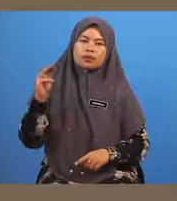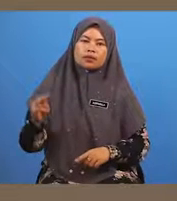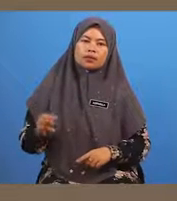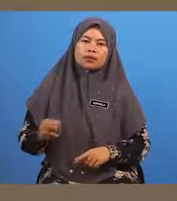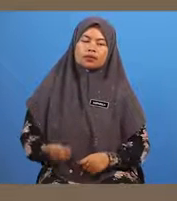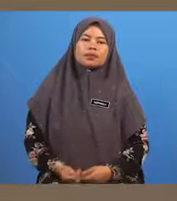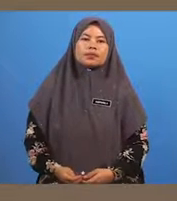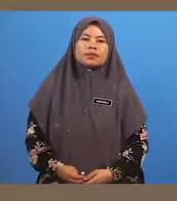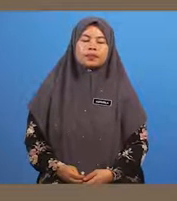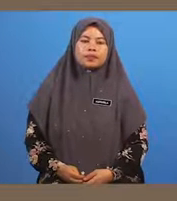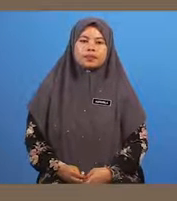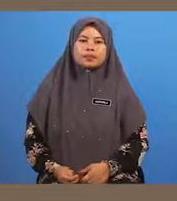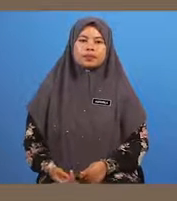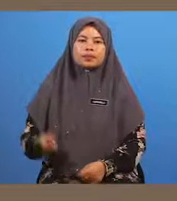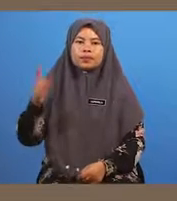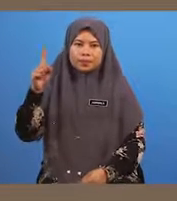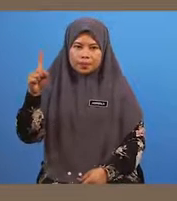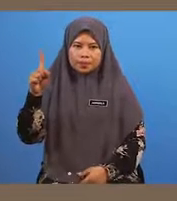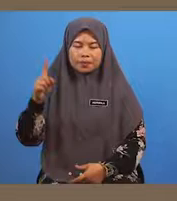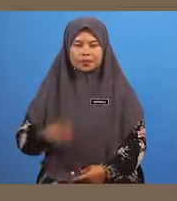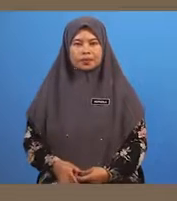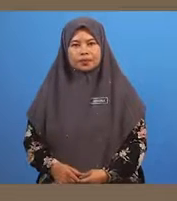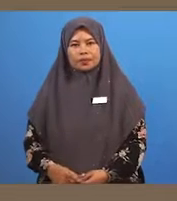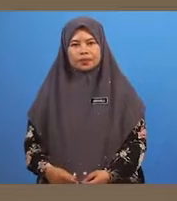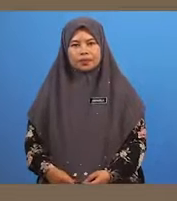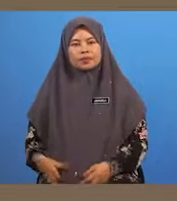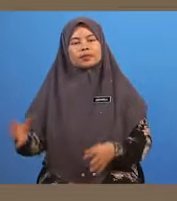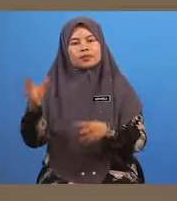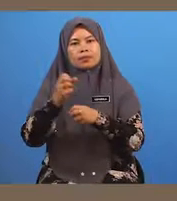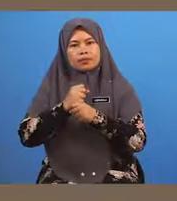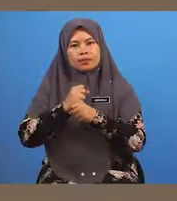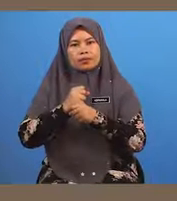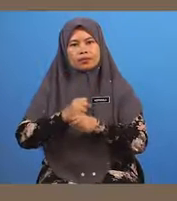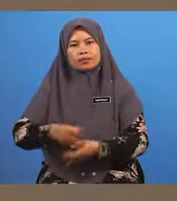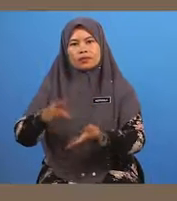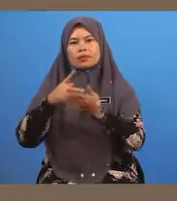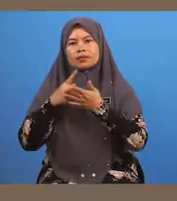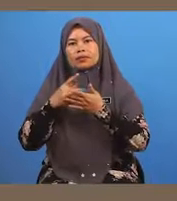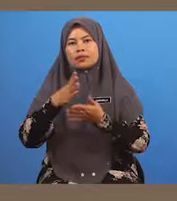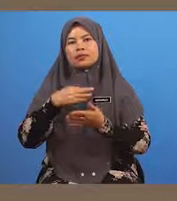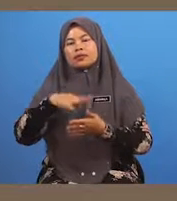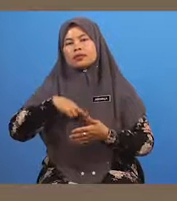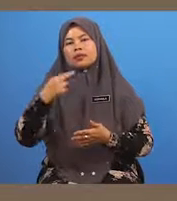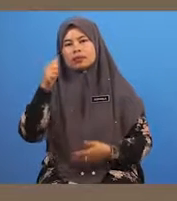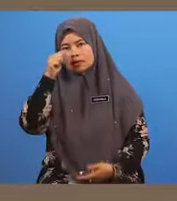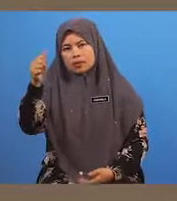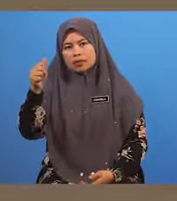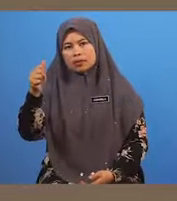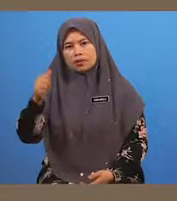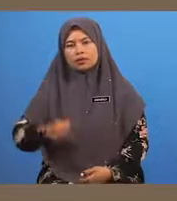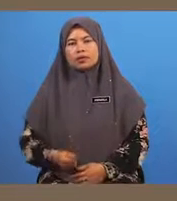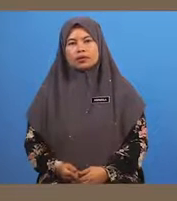jawapannya. Pertama, mendapat pahala dan keredaan Allah Subhanahu Wa Taala. Tujuan